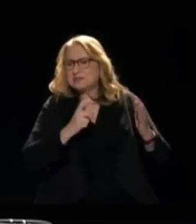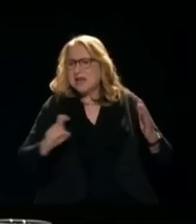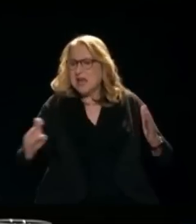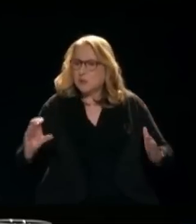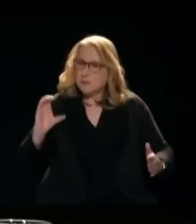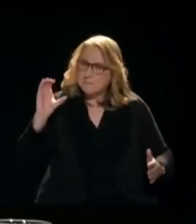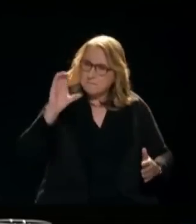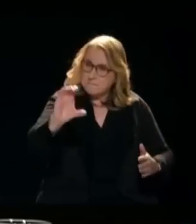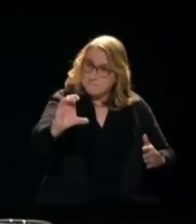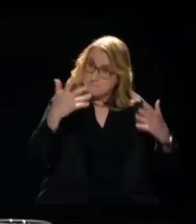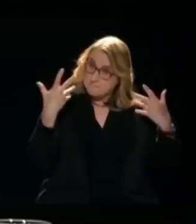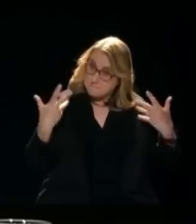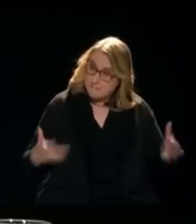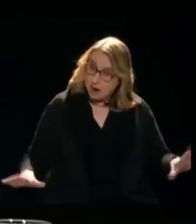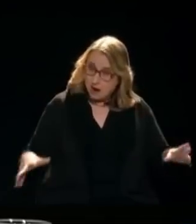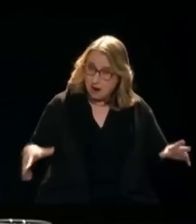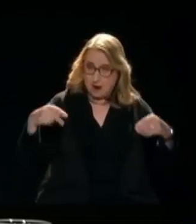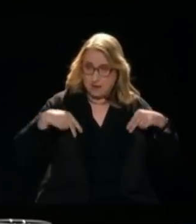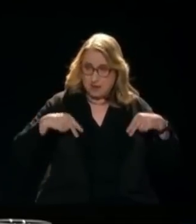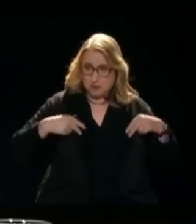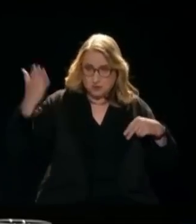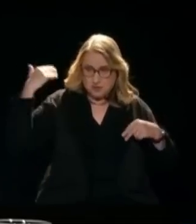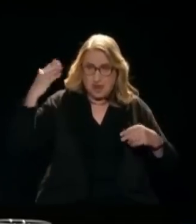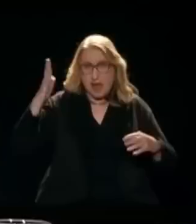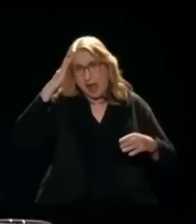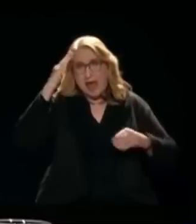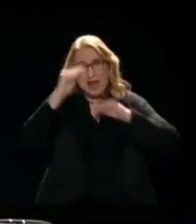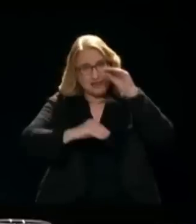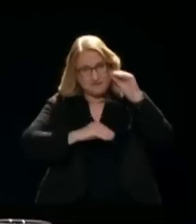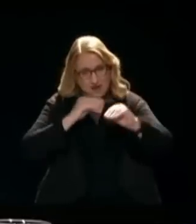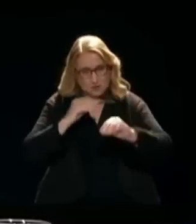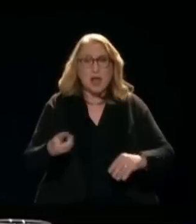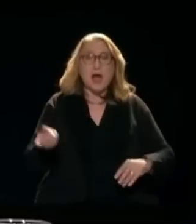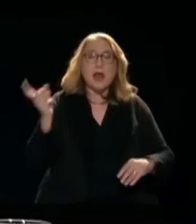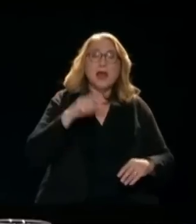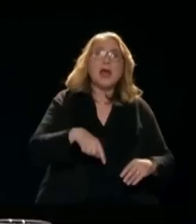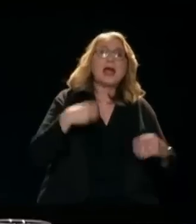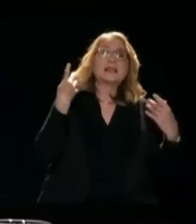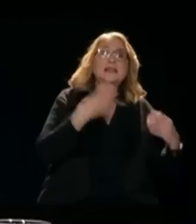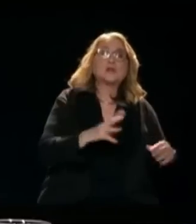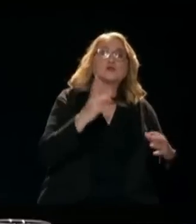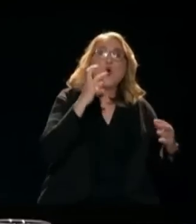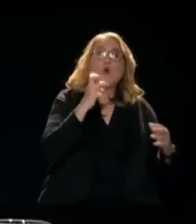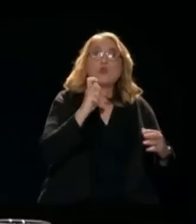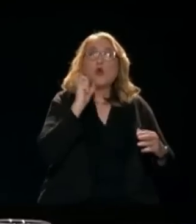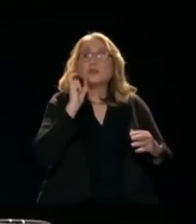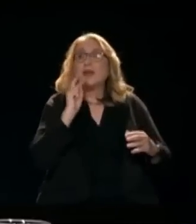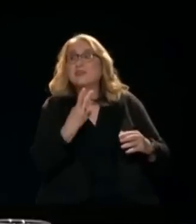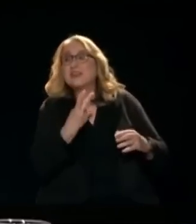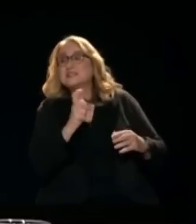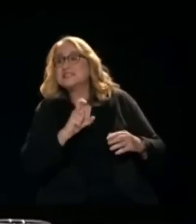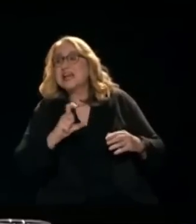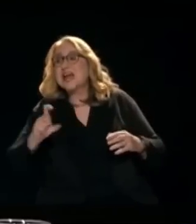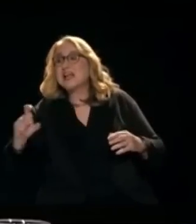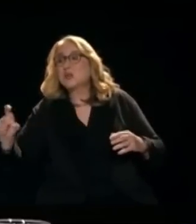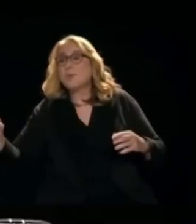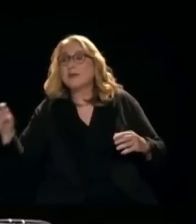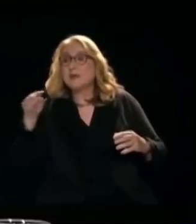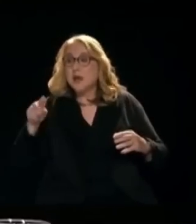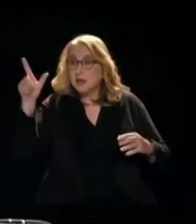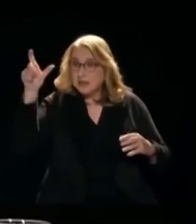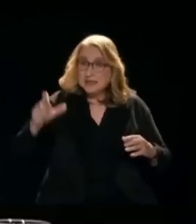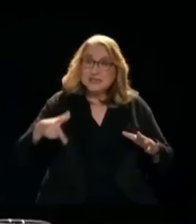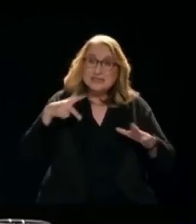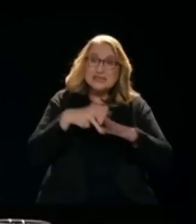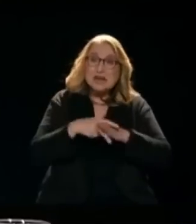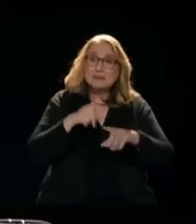τα 480 δισεκατομμύρια που τύπωσε η ίδια η Τράπεζα της Ελλάδος ως ELA, δηλαδή ως μηχανισμό έκτασης ρευστότητας, από το